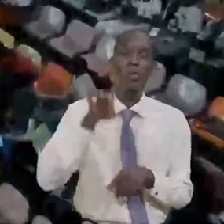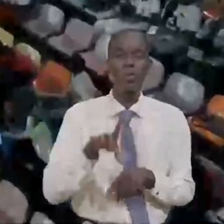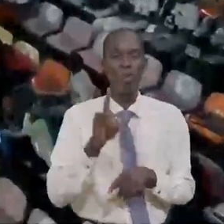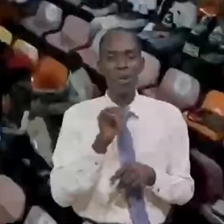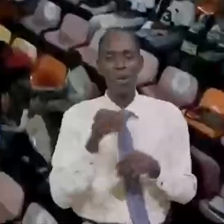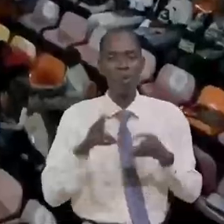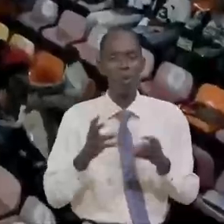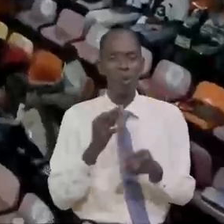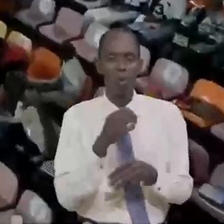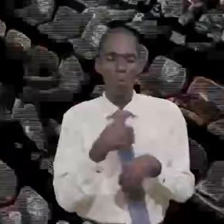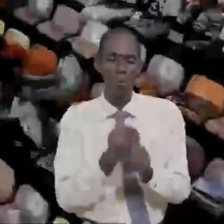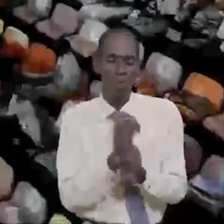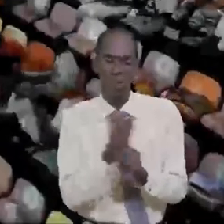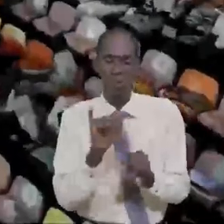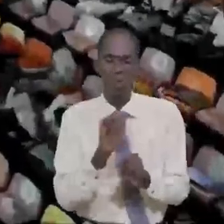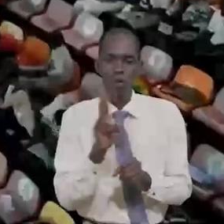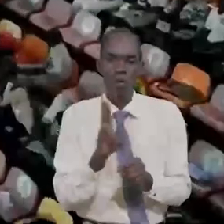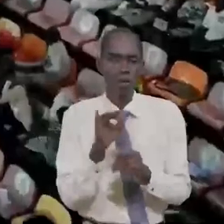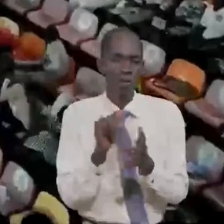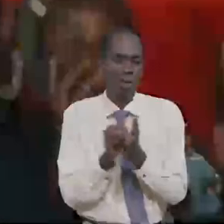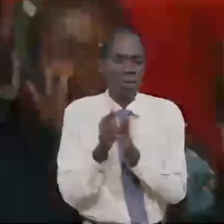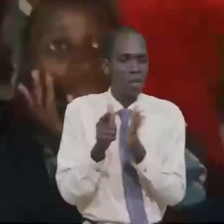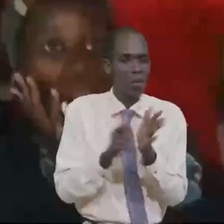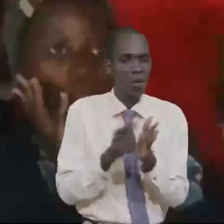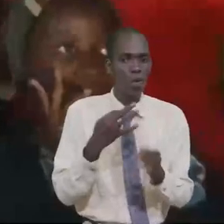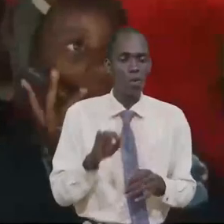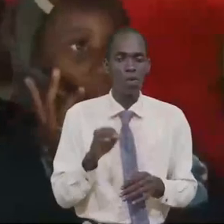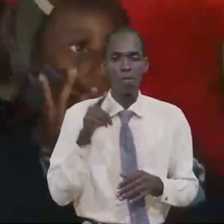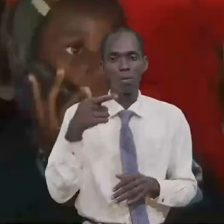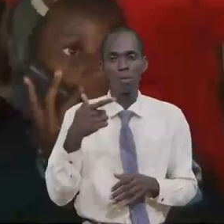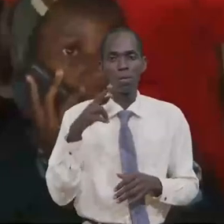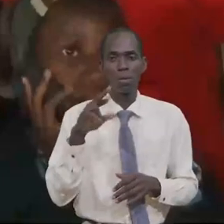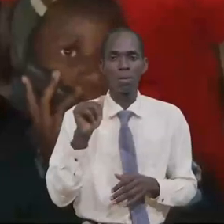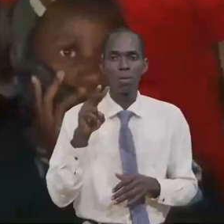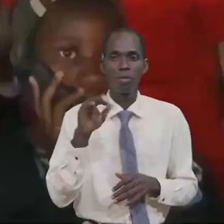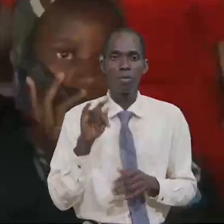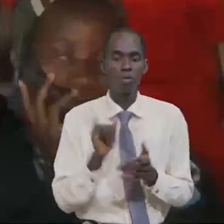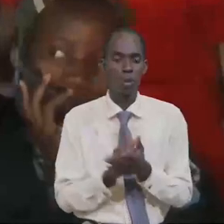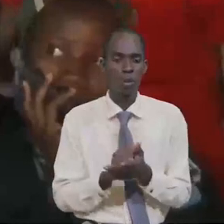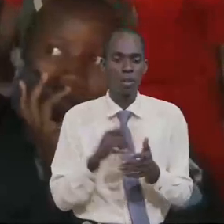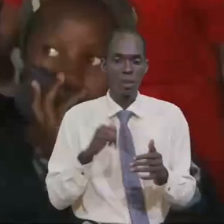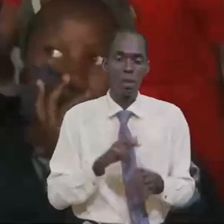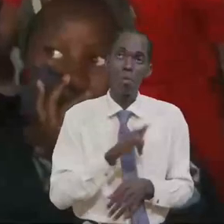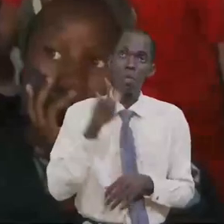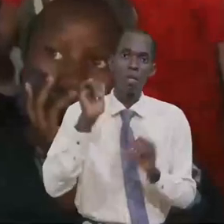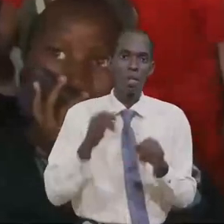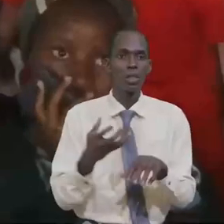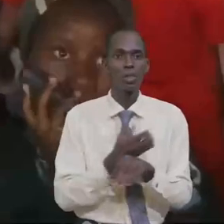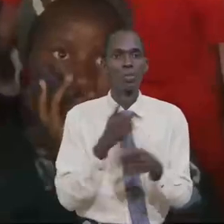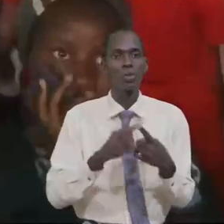loi de gravité pour t'emmener là où tu dois aller mais si toi tu veux